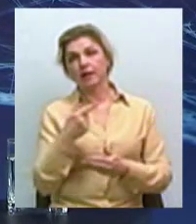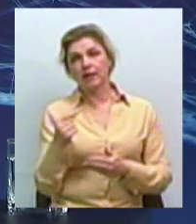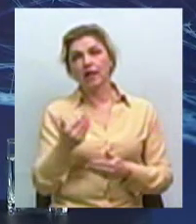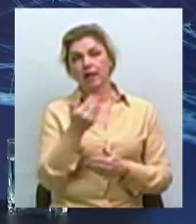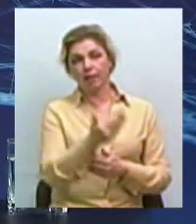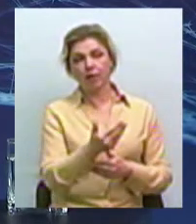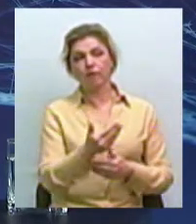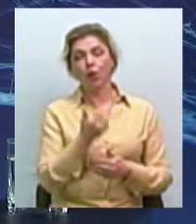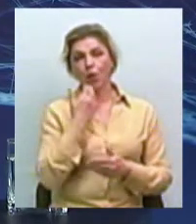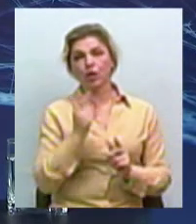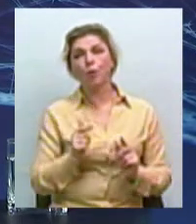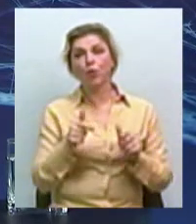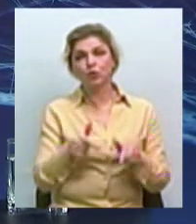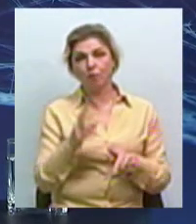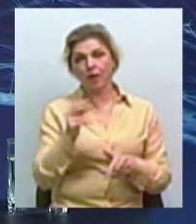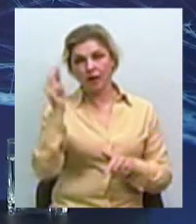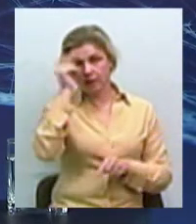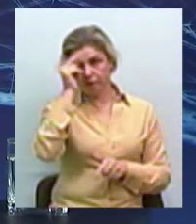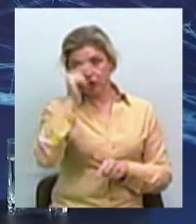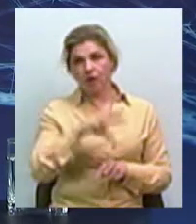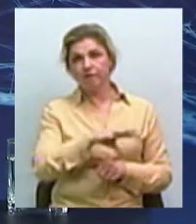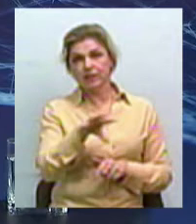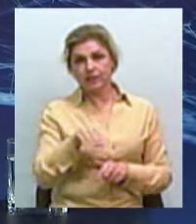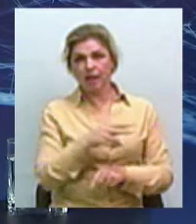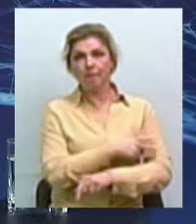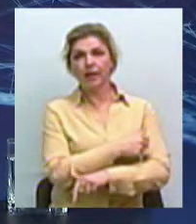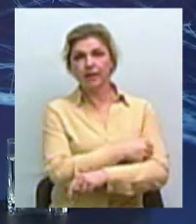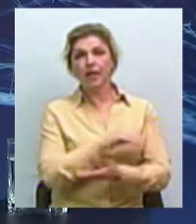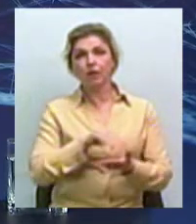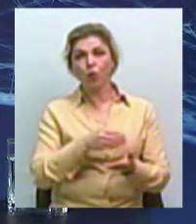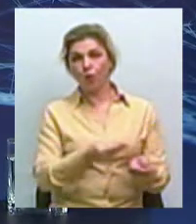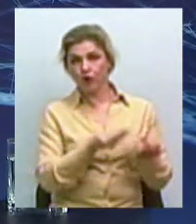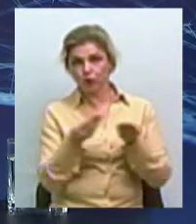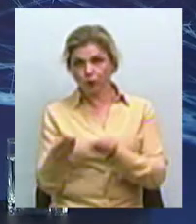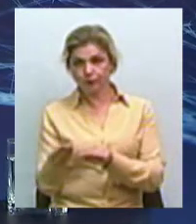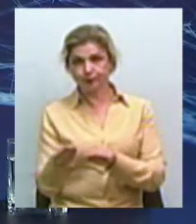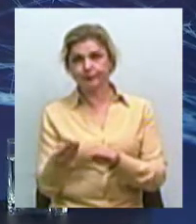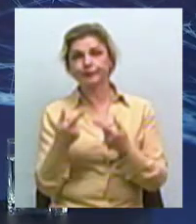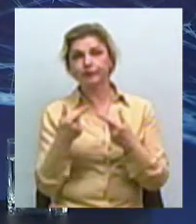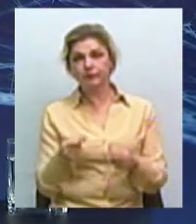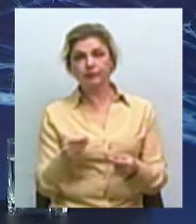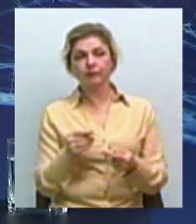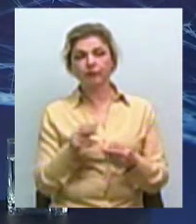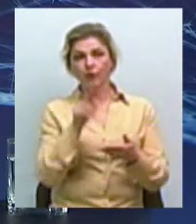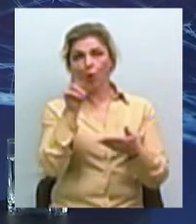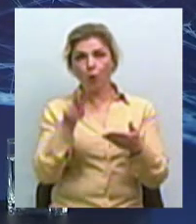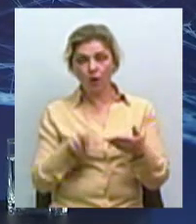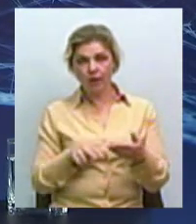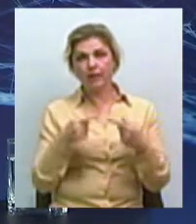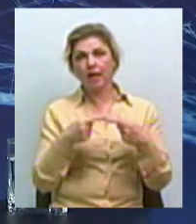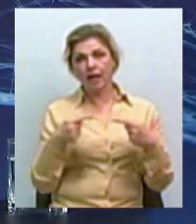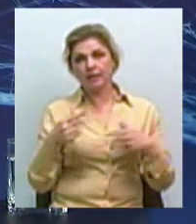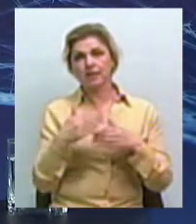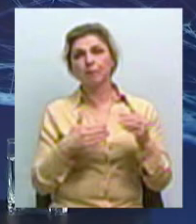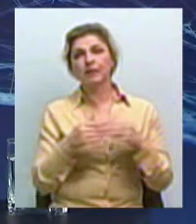коли вони поступають на навчання, вони ж всі подають медичну довідку, де йде огляд різних